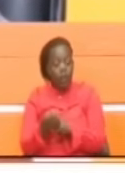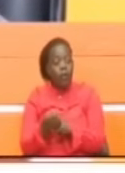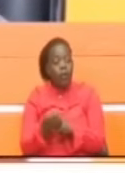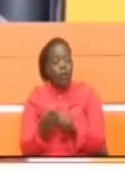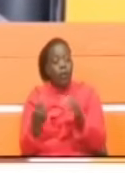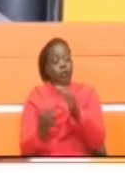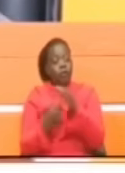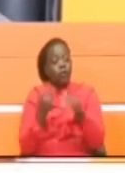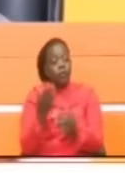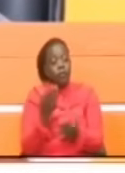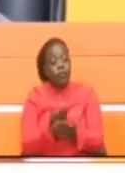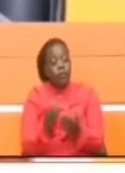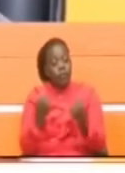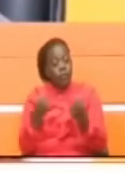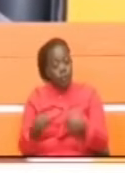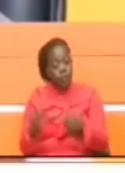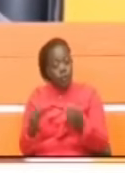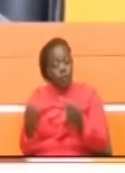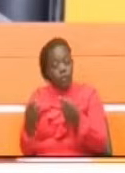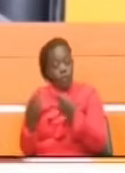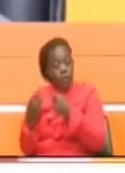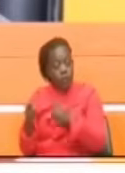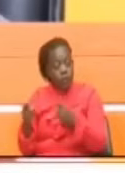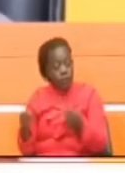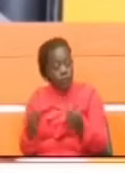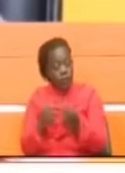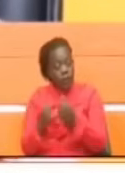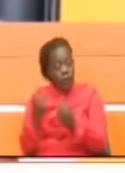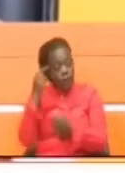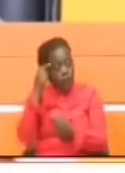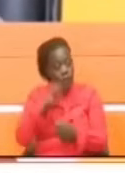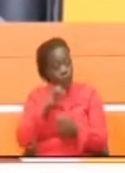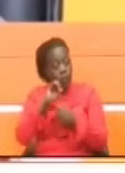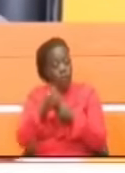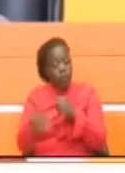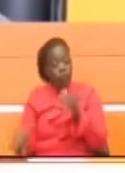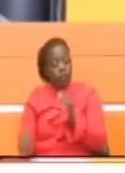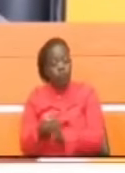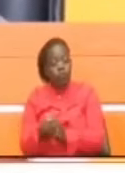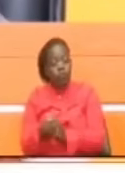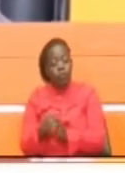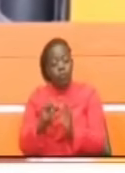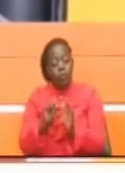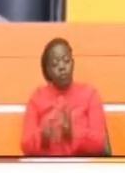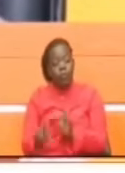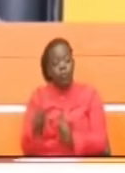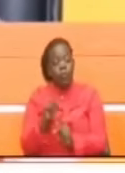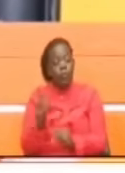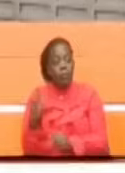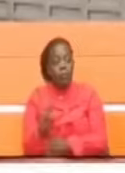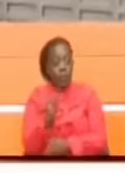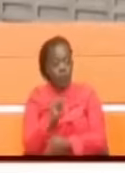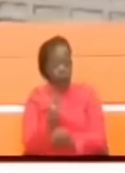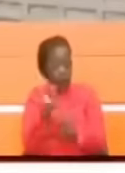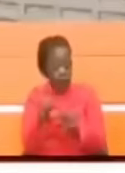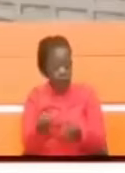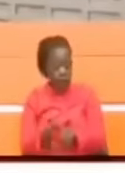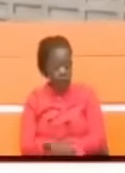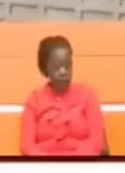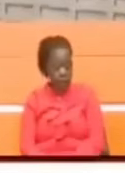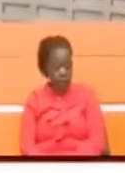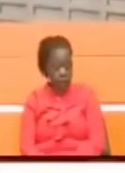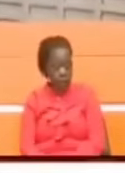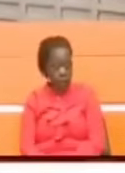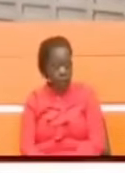mwa baboda boda tutandika okulwanira omulimu gwaffe nga tukugobamu bakyala kimpaddabo batono tubasobola disani